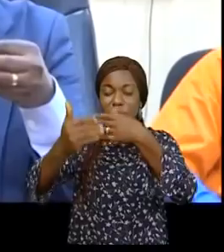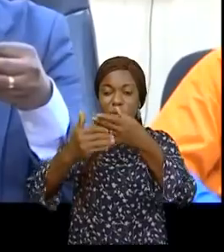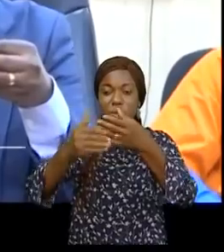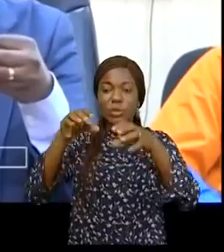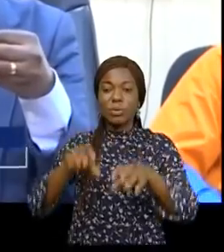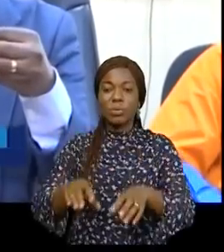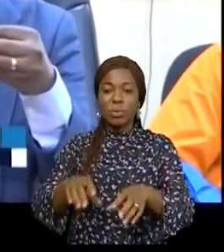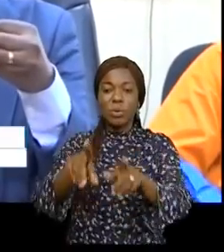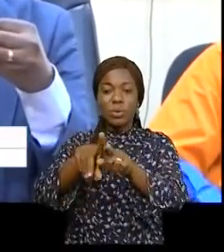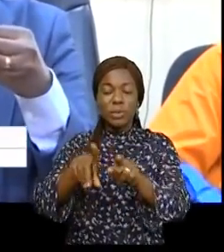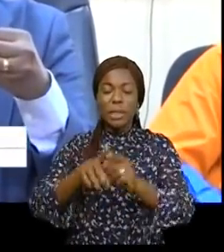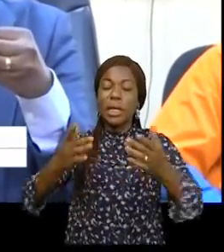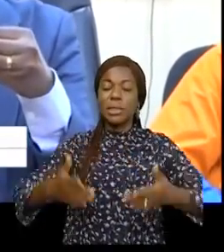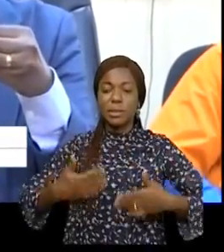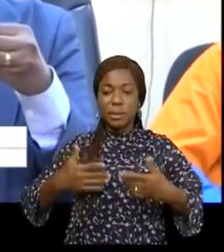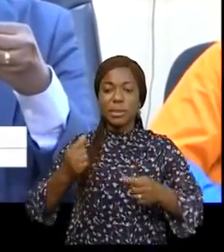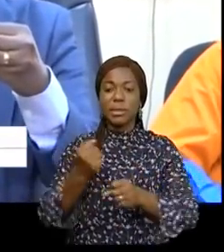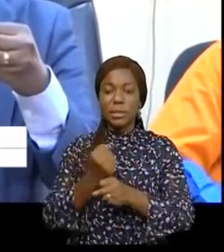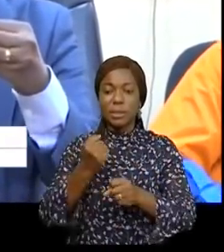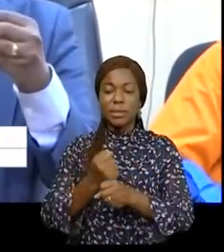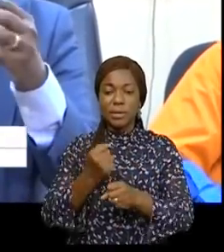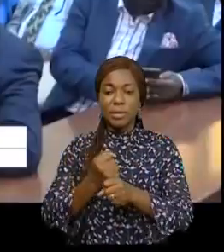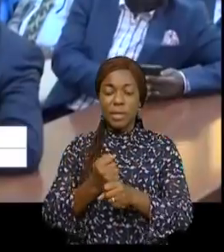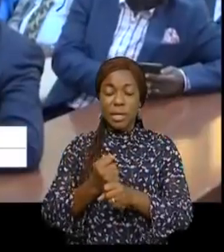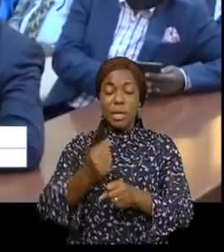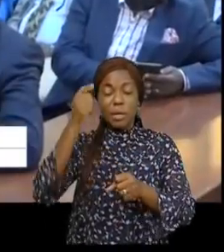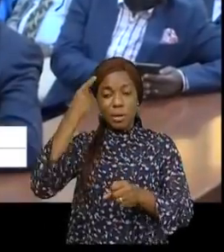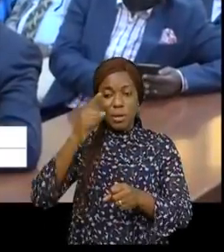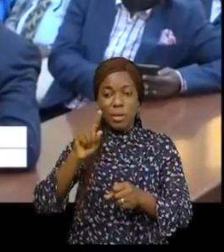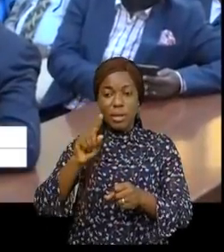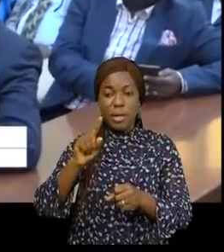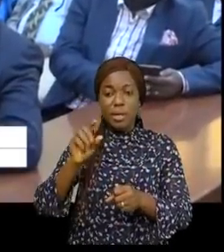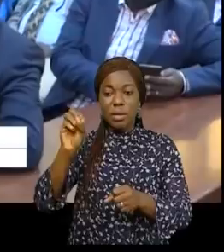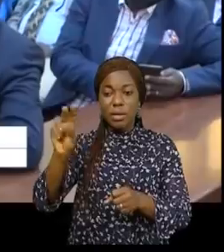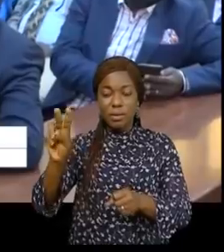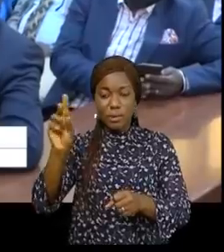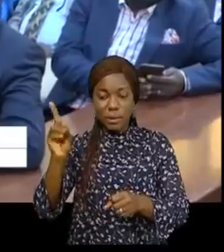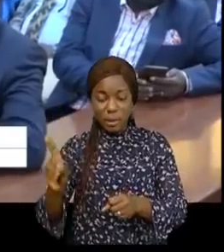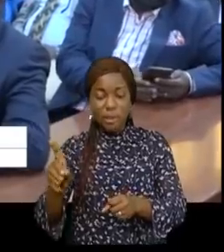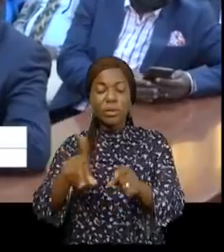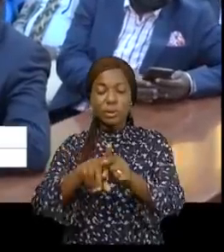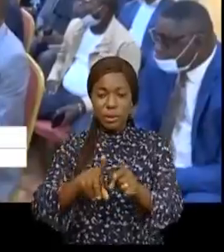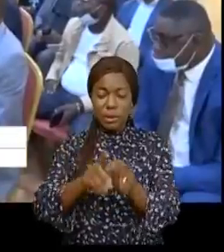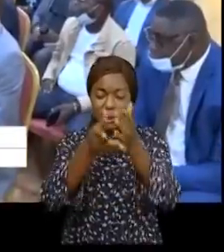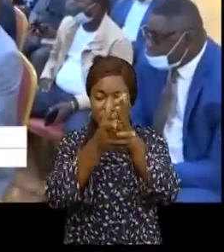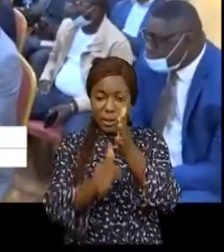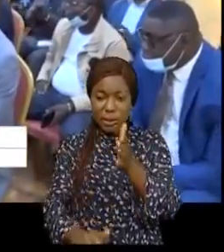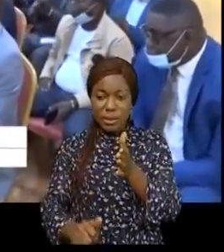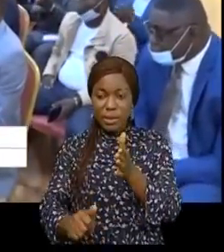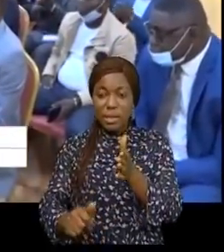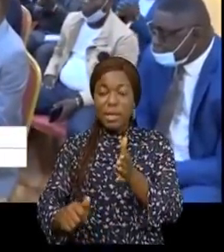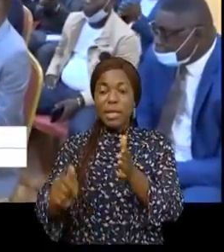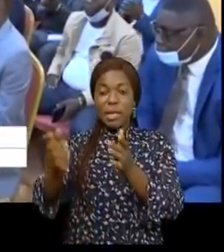Guissaro a loué le travail des agents et cadres de l'office de route tout en les qualifiant des héros dans